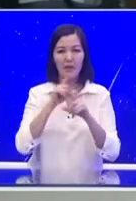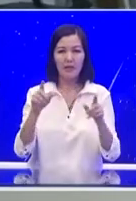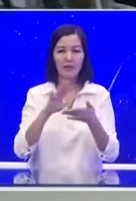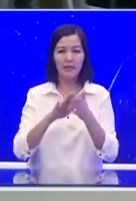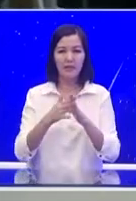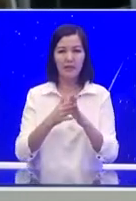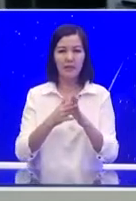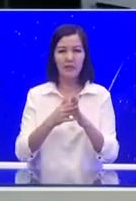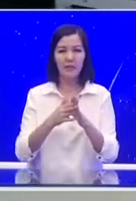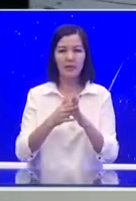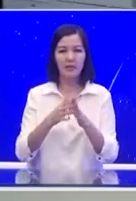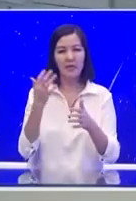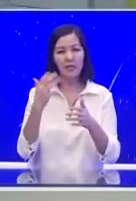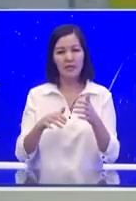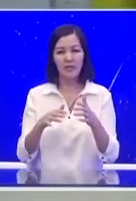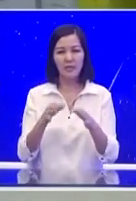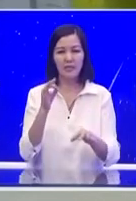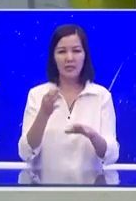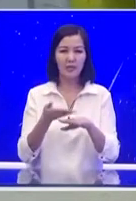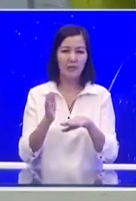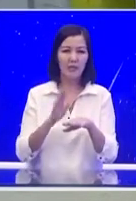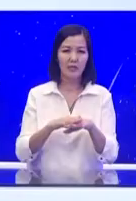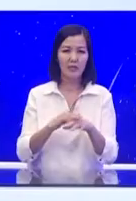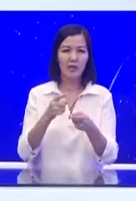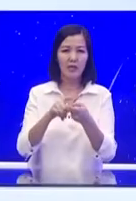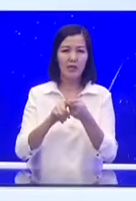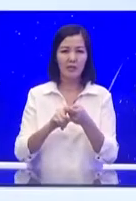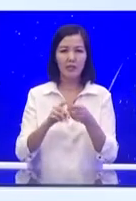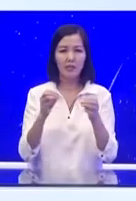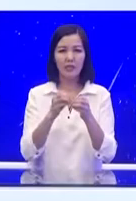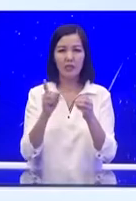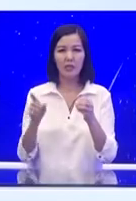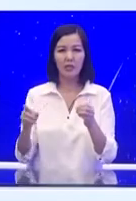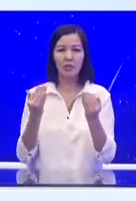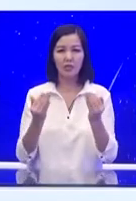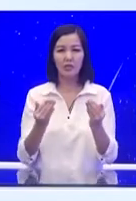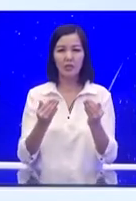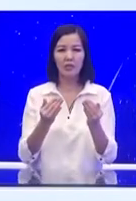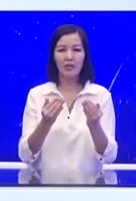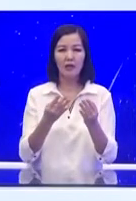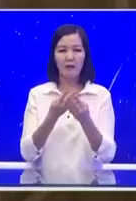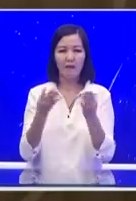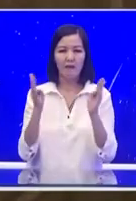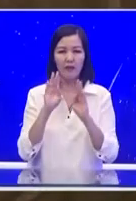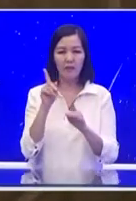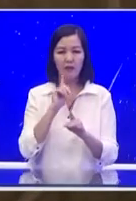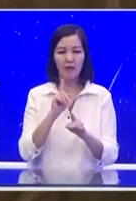ее врачи оценивают как средней степени тяжести. Контактировавшиеся с ней 10 человек помещены на карантин.